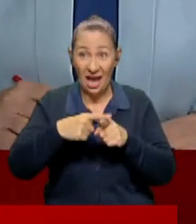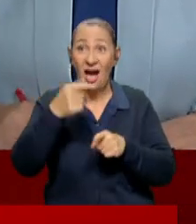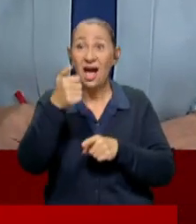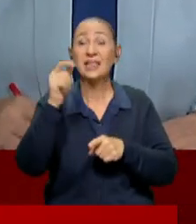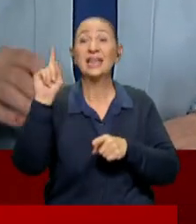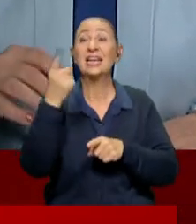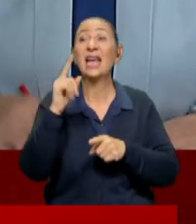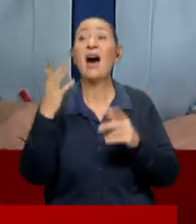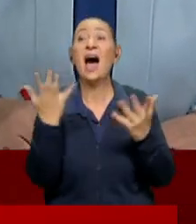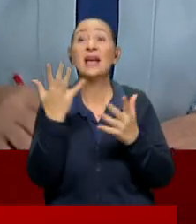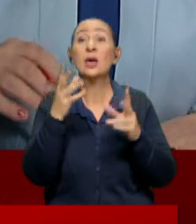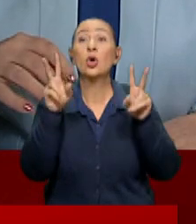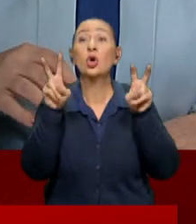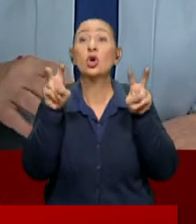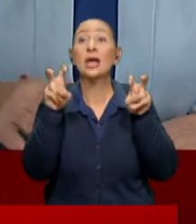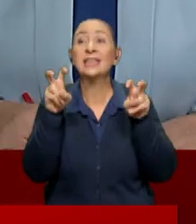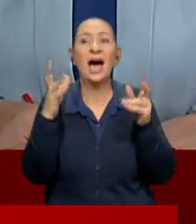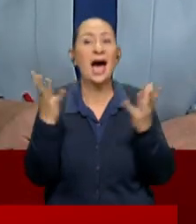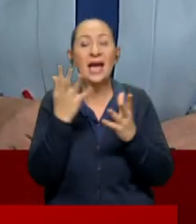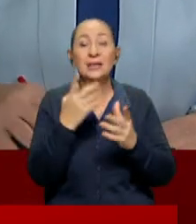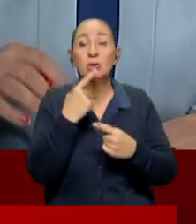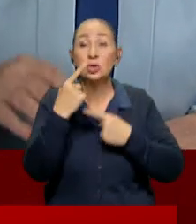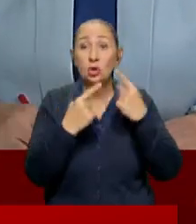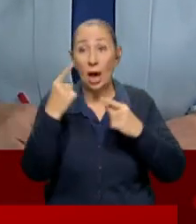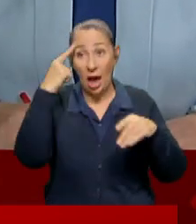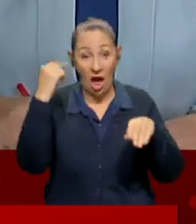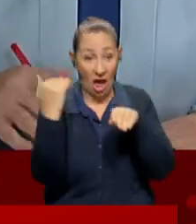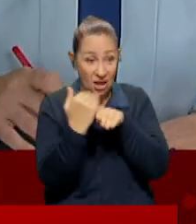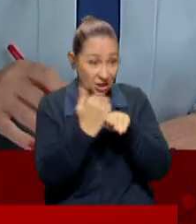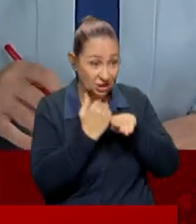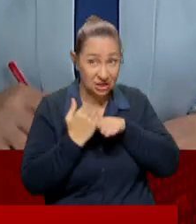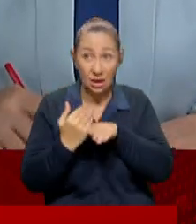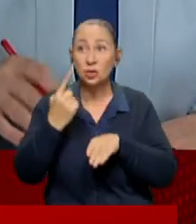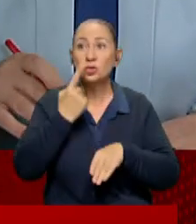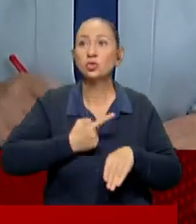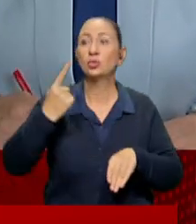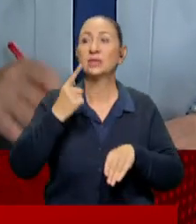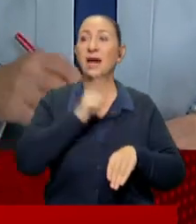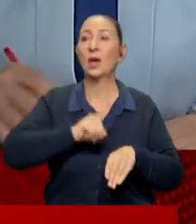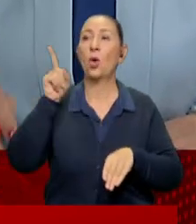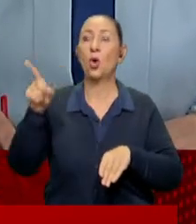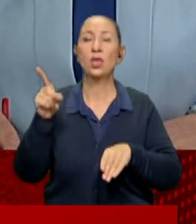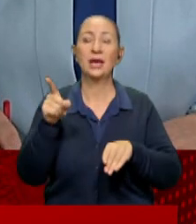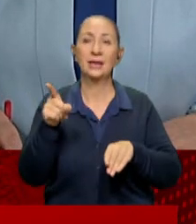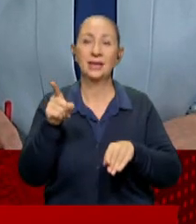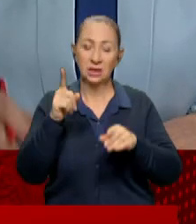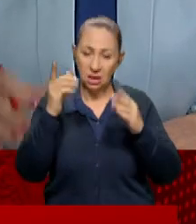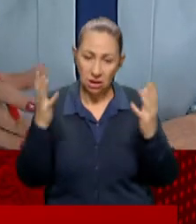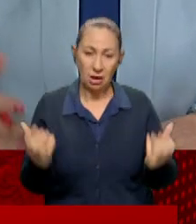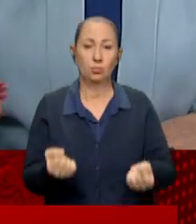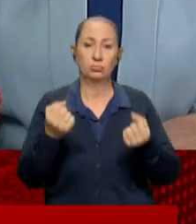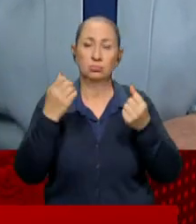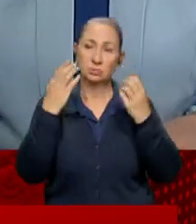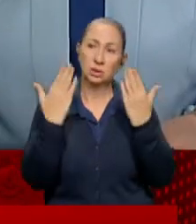6 lider hangi konularda, hangi söylemde uzlaştıysa Cumhurbaşkanı adayı da onları savunacak.